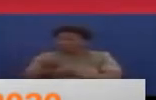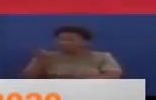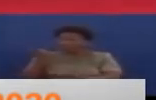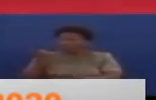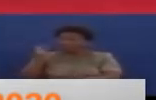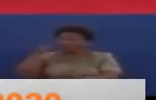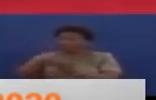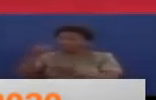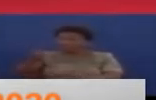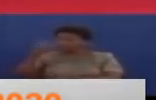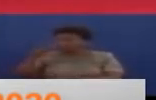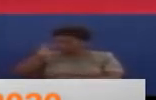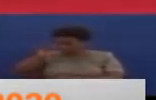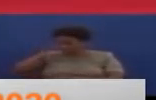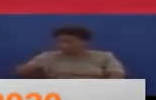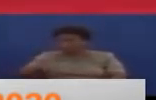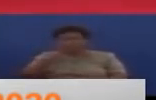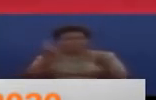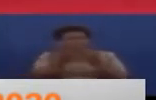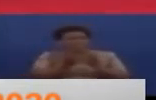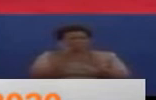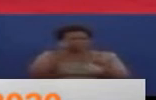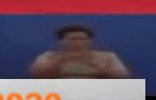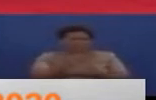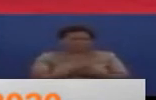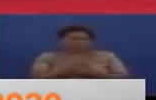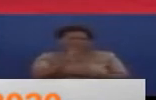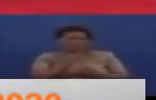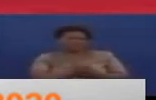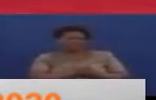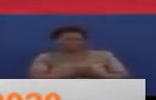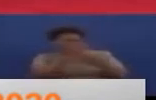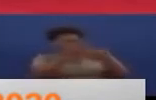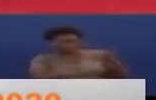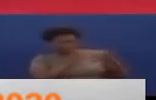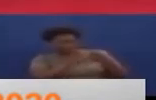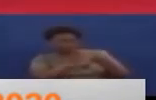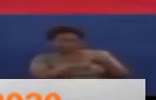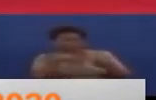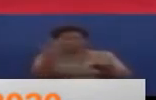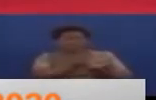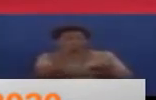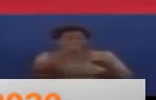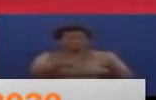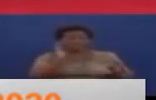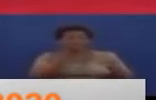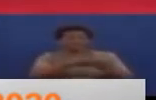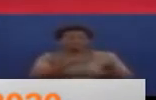2019 ikilinganishwa na lengo la kipindi hicho ni kama ifuatavyo. Kwanza, mapato ya kodi yalifikia shilingi